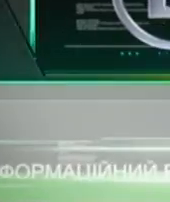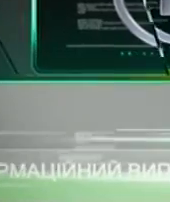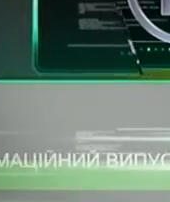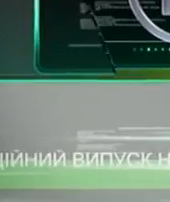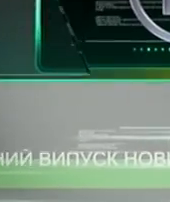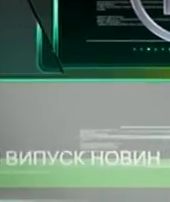Дякую!